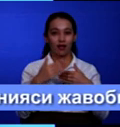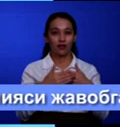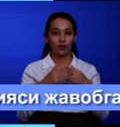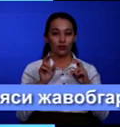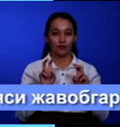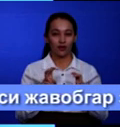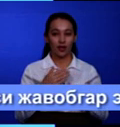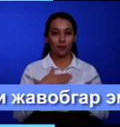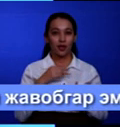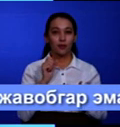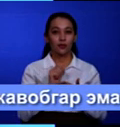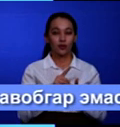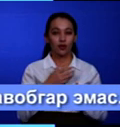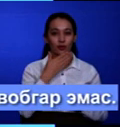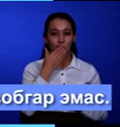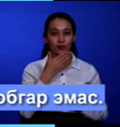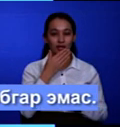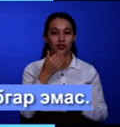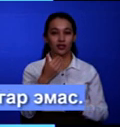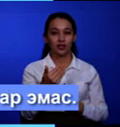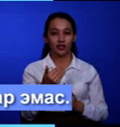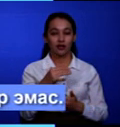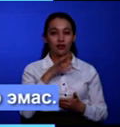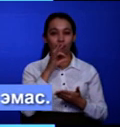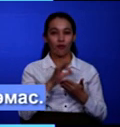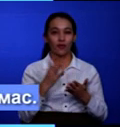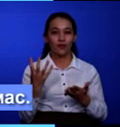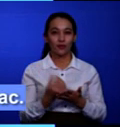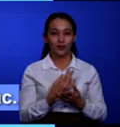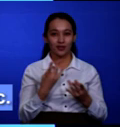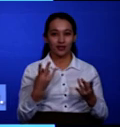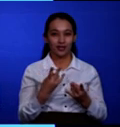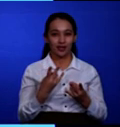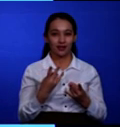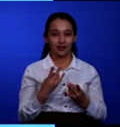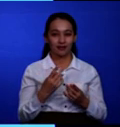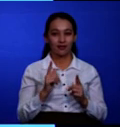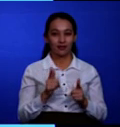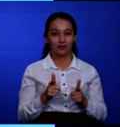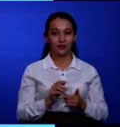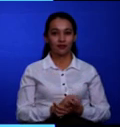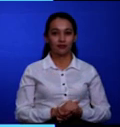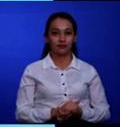o'tiring. Men misollarni o'qiyman. Siz esa javobini topasiz. Kelishdikmi?